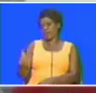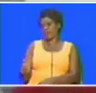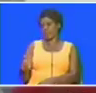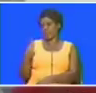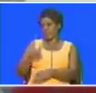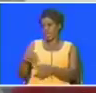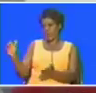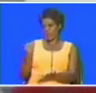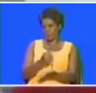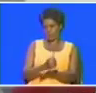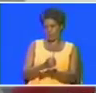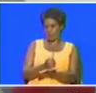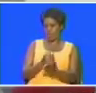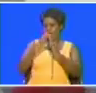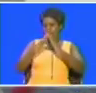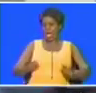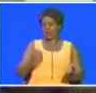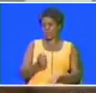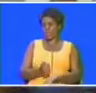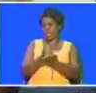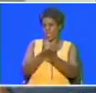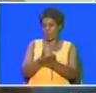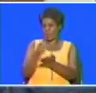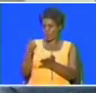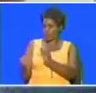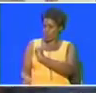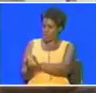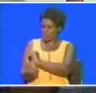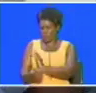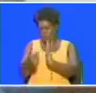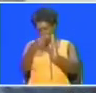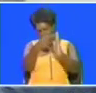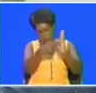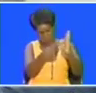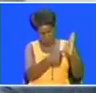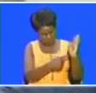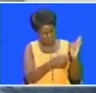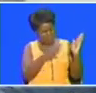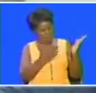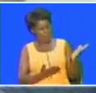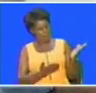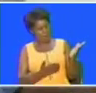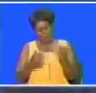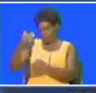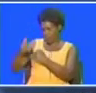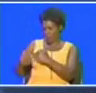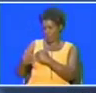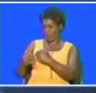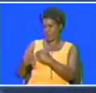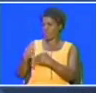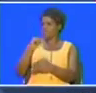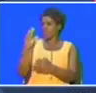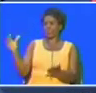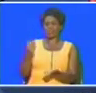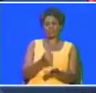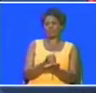ukimwandika mfanyikazi wa nyumba, unafaa ukishamwandika unamuelezea hapa na hapa unafaa kufanya hivi, unafaa kufika hapa. Isiwe unamwandika tu